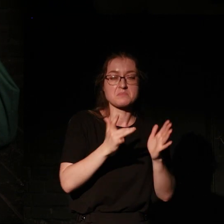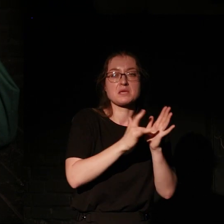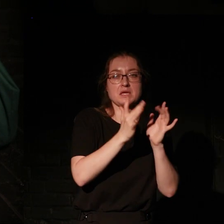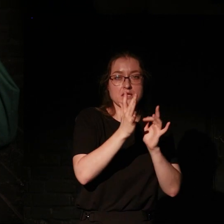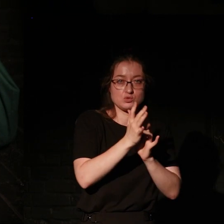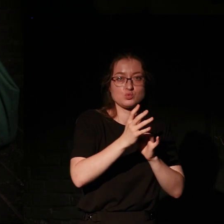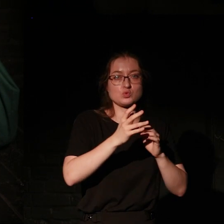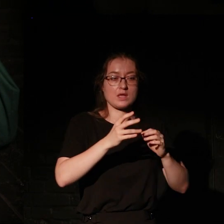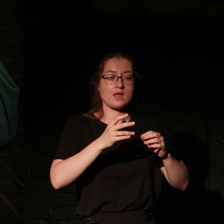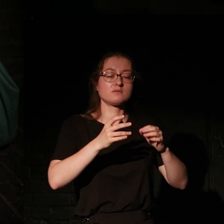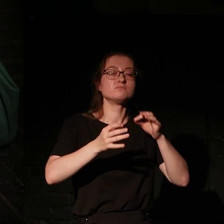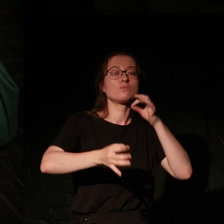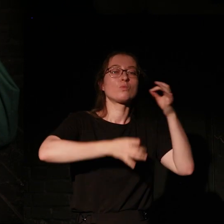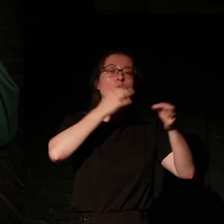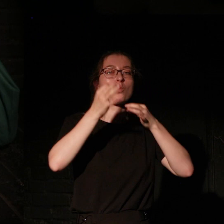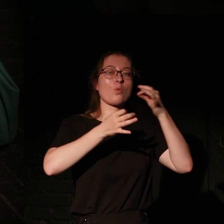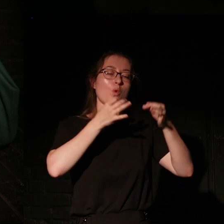Nowy Testament,